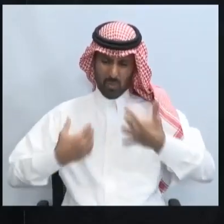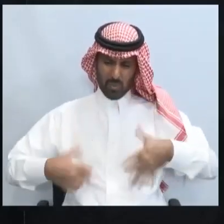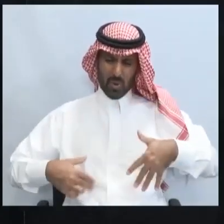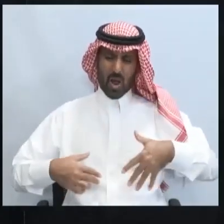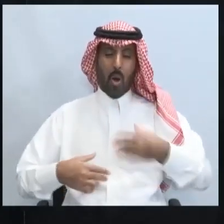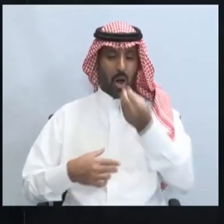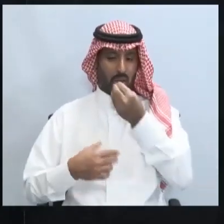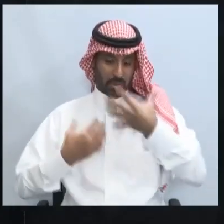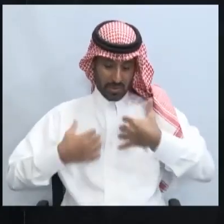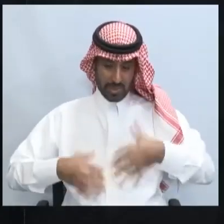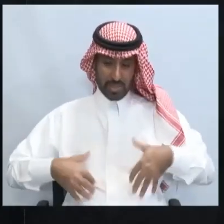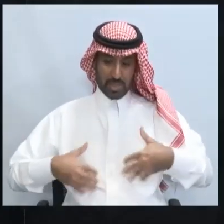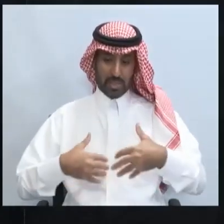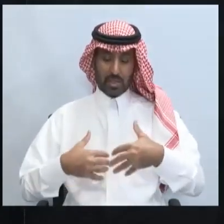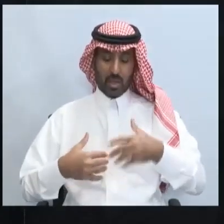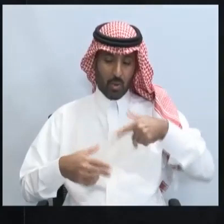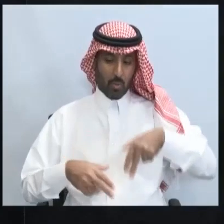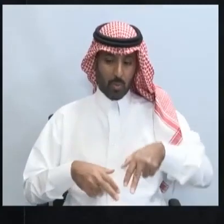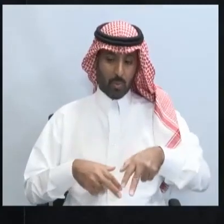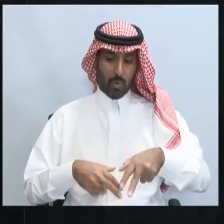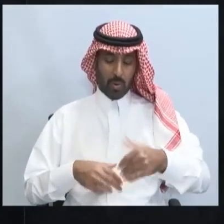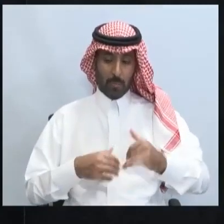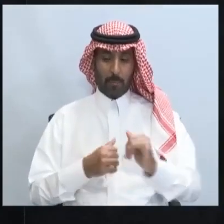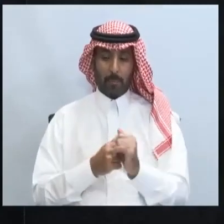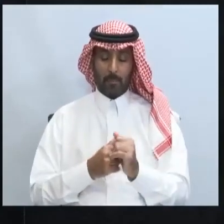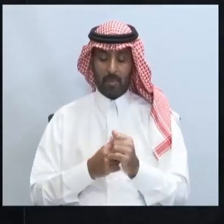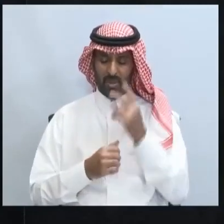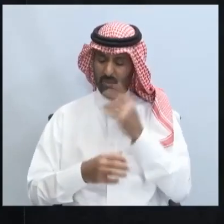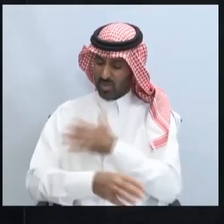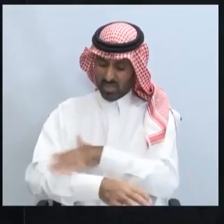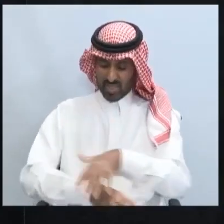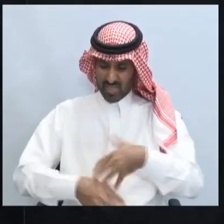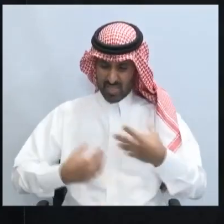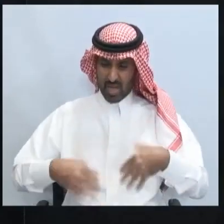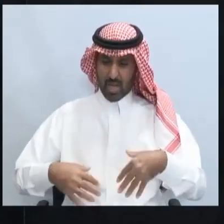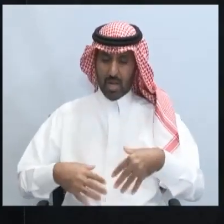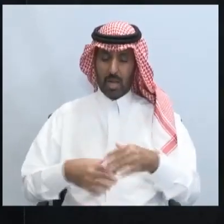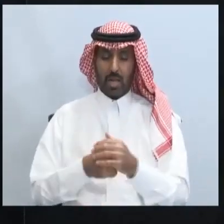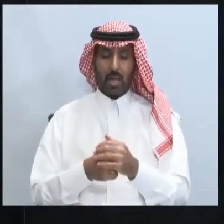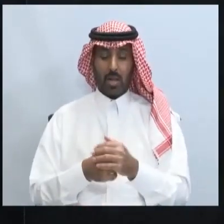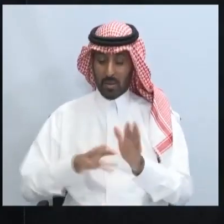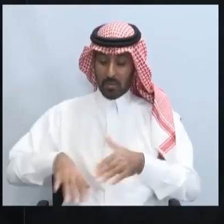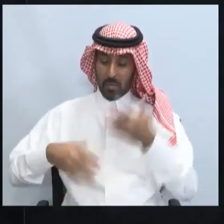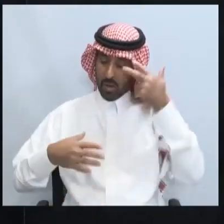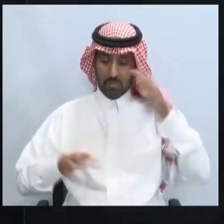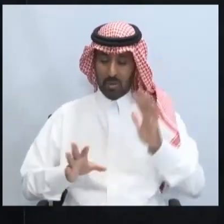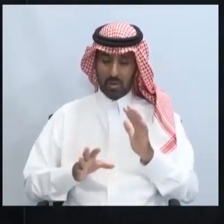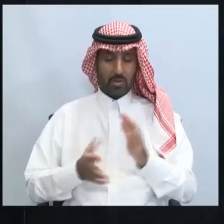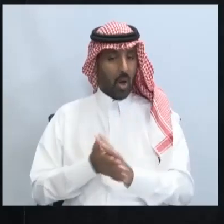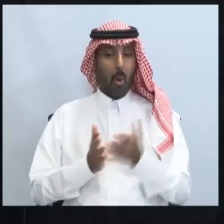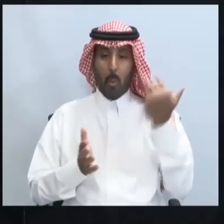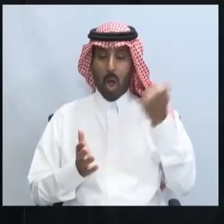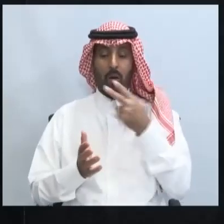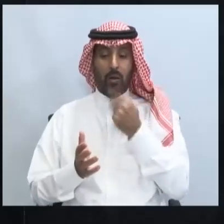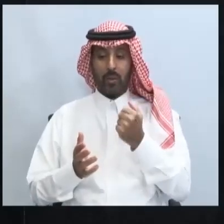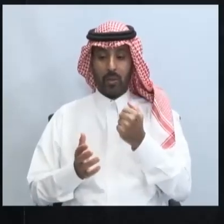طعاما او مررت بمكان فاتس اخت ملابسي فهل اتركها لانني لبستها نظيفه